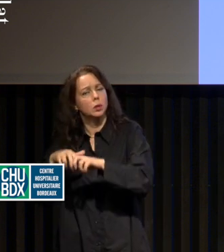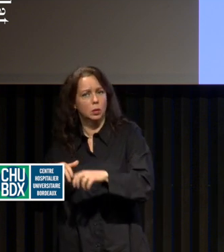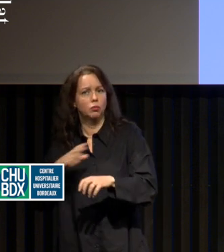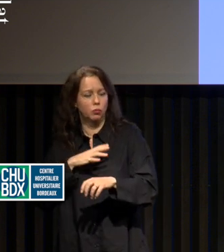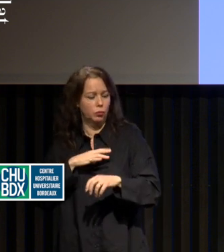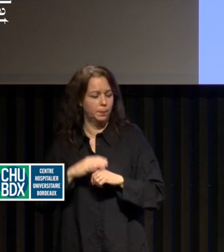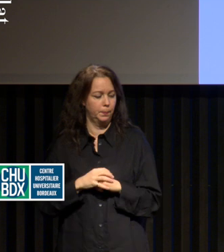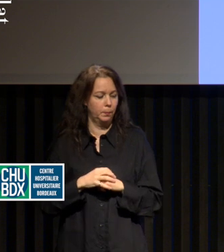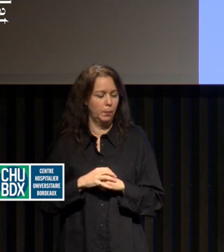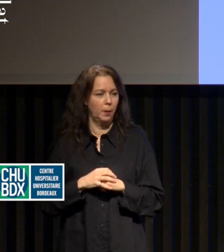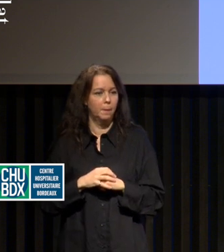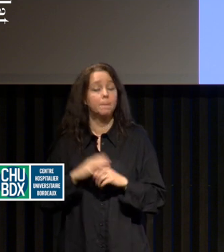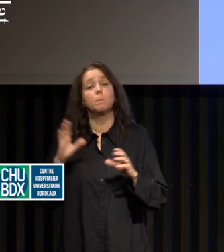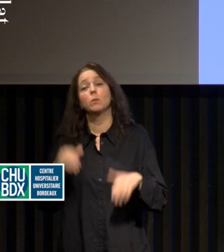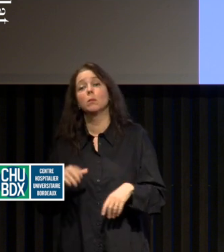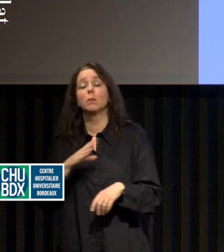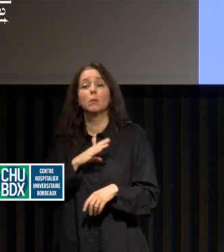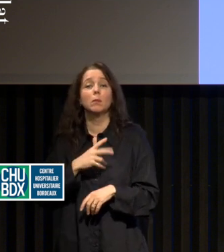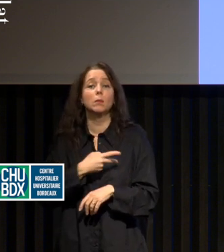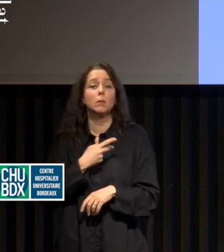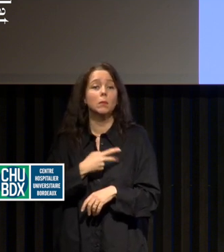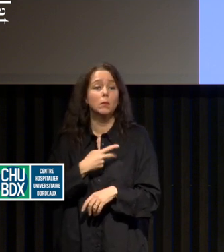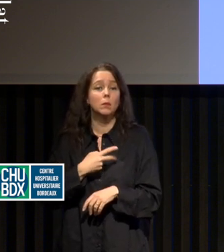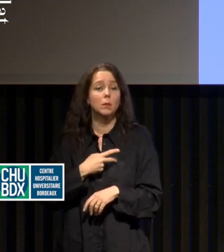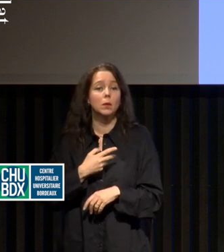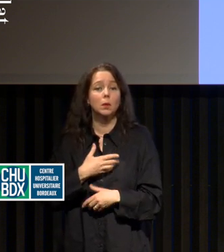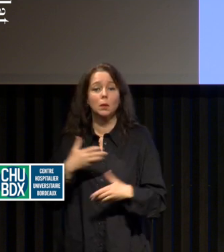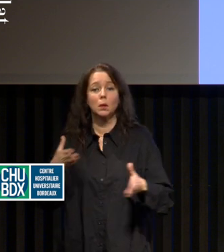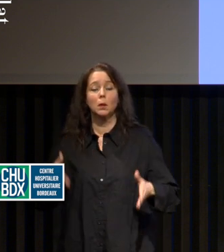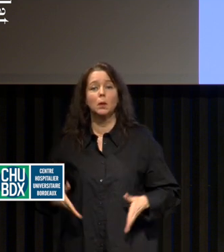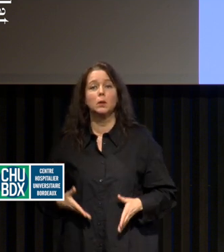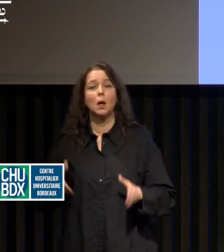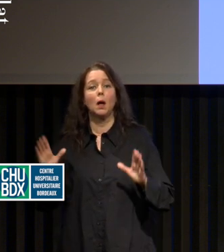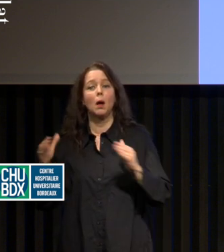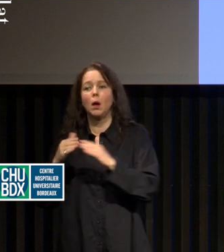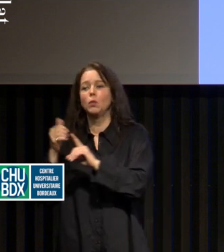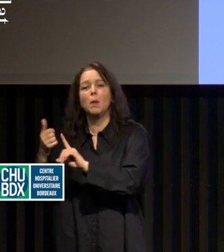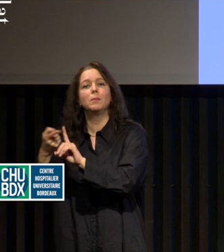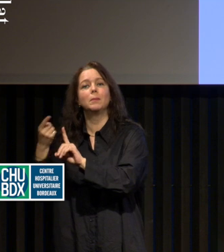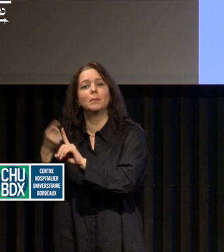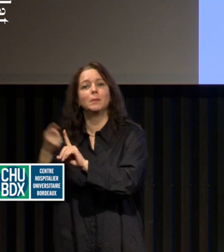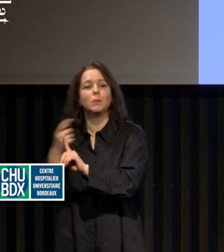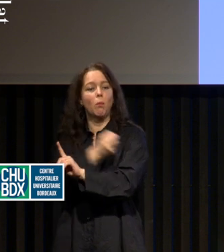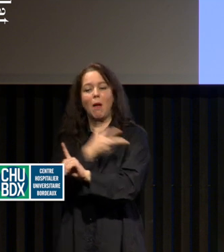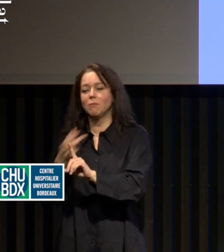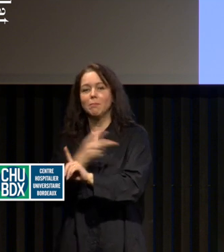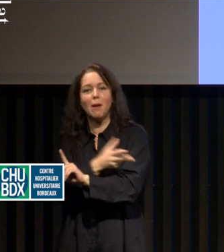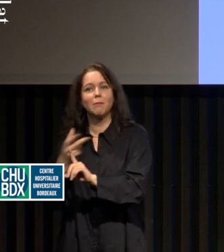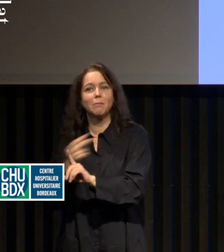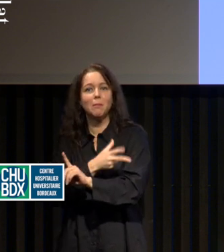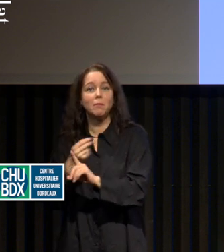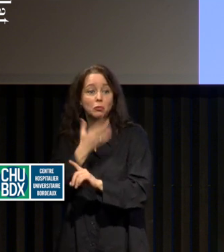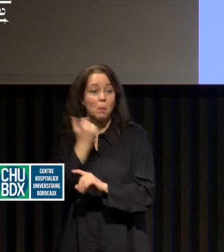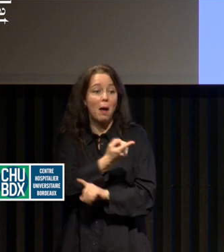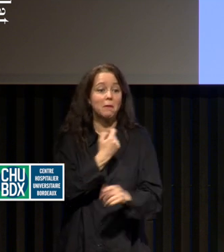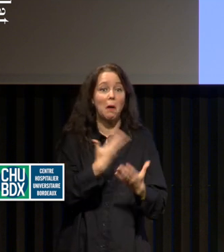voyous. Il y a un gastro-entérologue du Massif Central qui s'était fait une spécialité de transplanter du microbiote. Alors, je ne sais pas d'où il le prélevait, je pense que